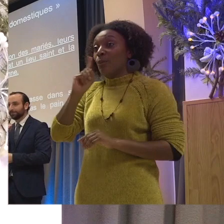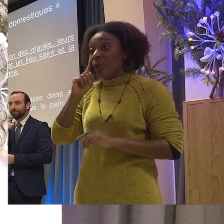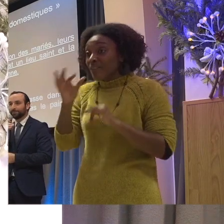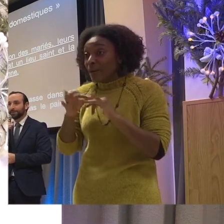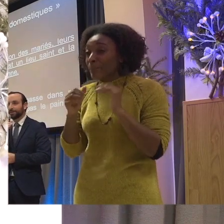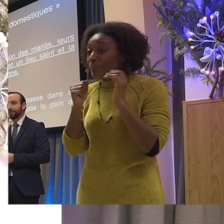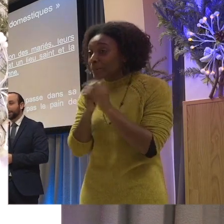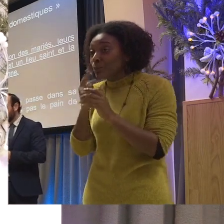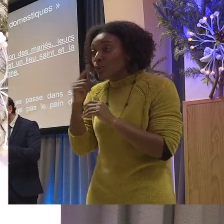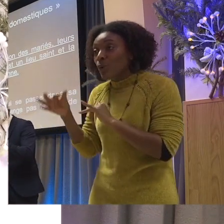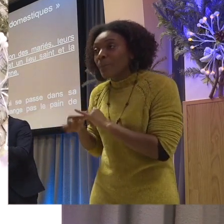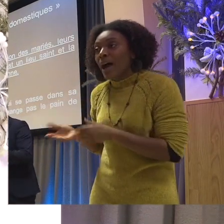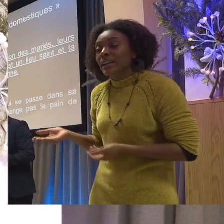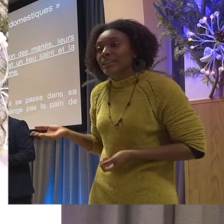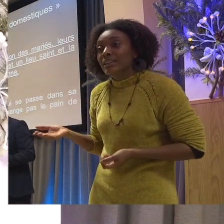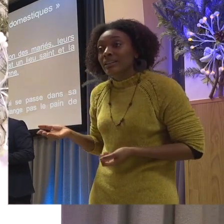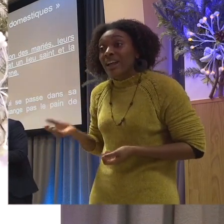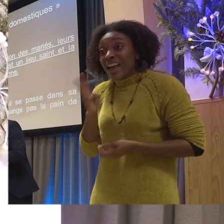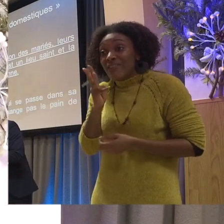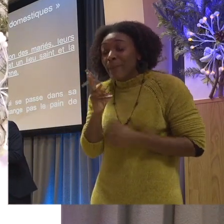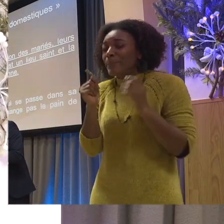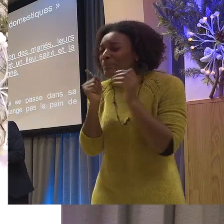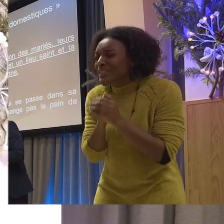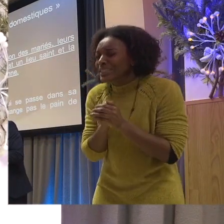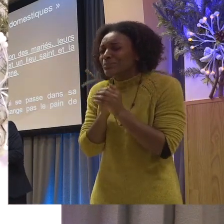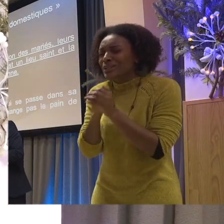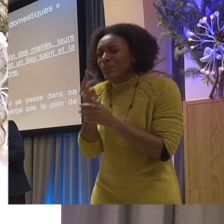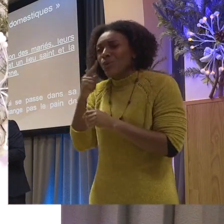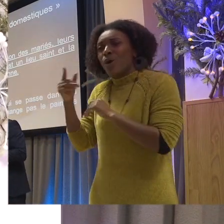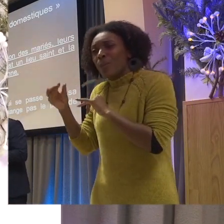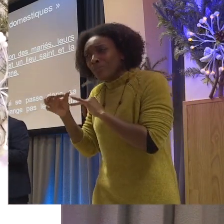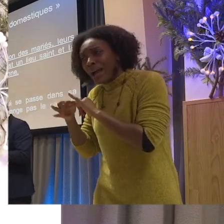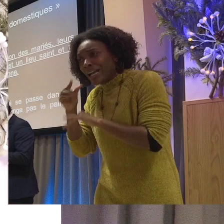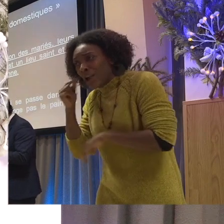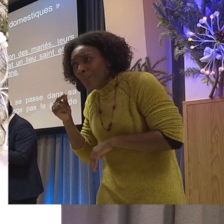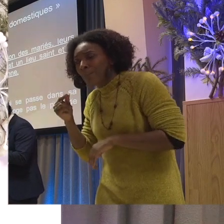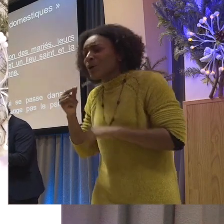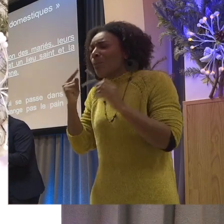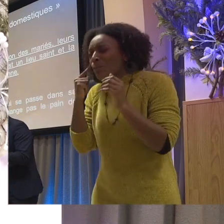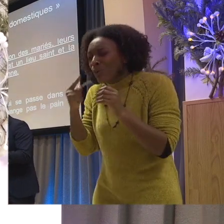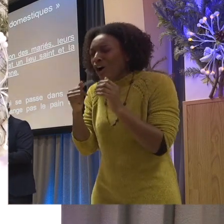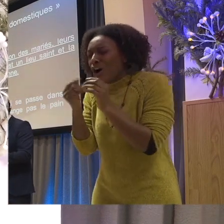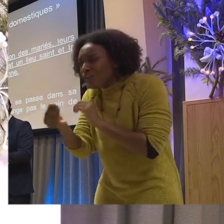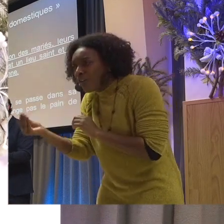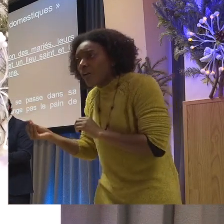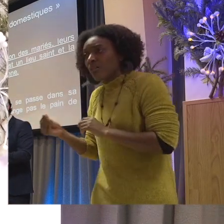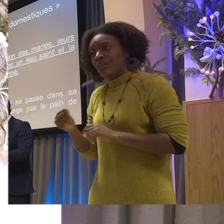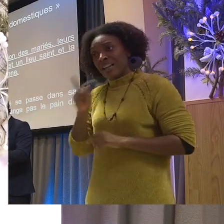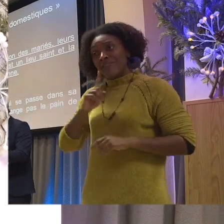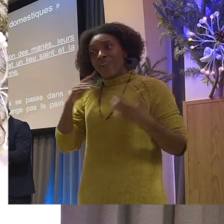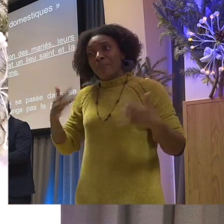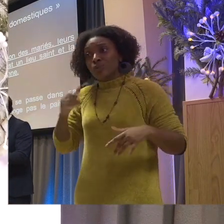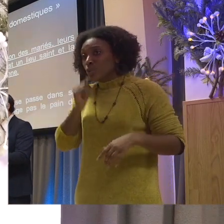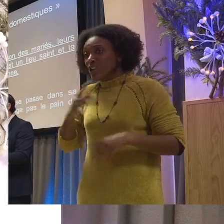toi. Elle prie pour toi. Elle prie pour tes enfants. Les sœurs font face au diable